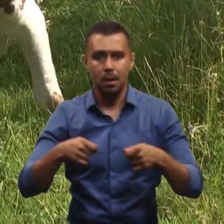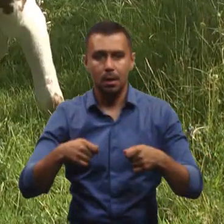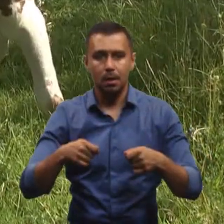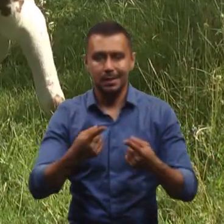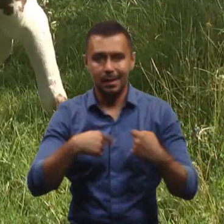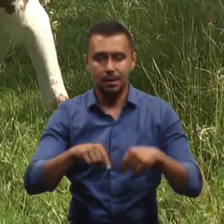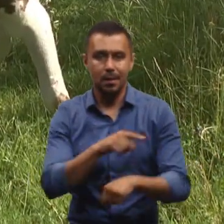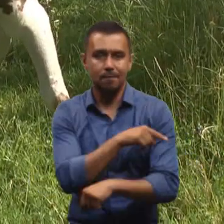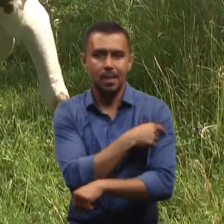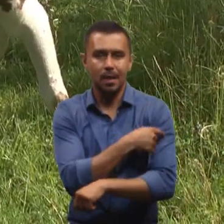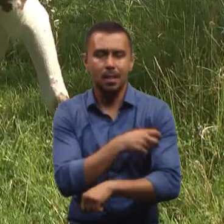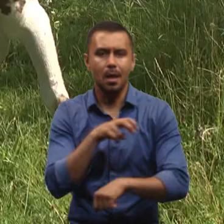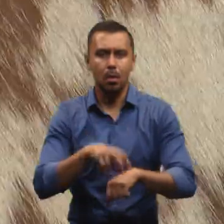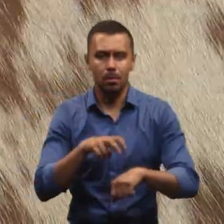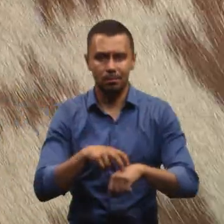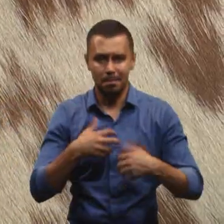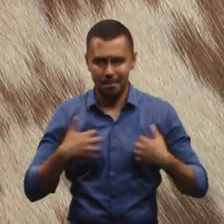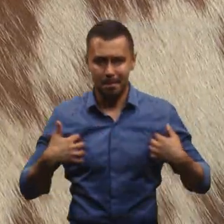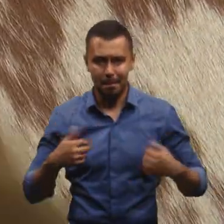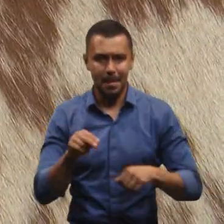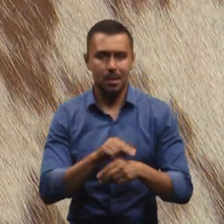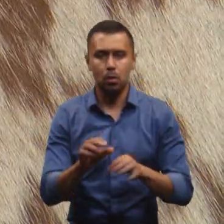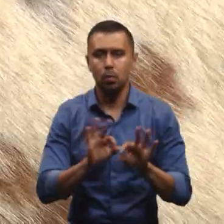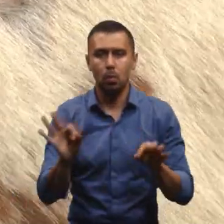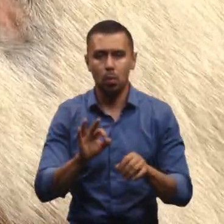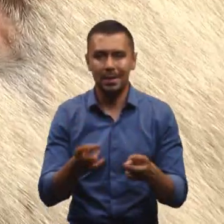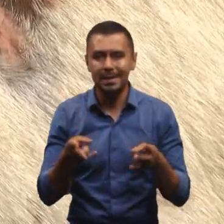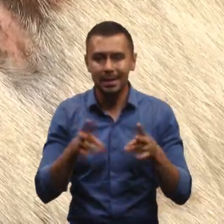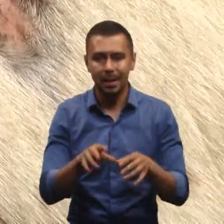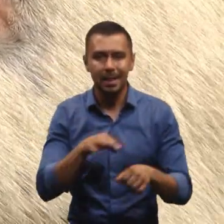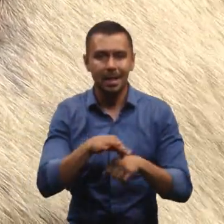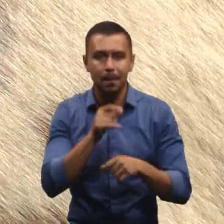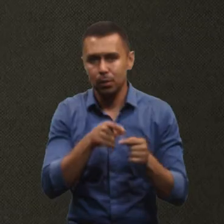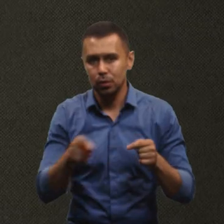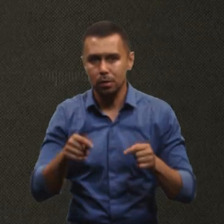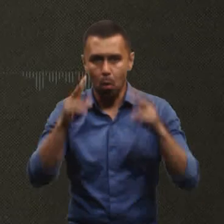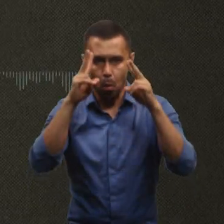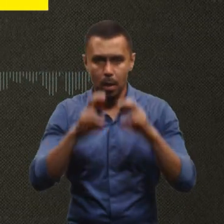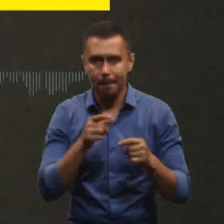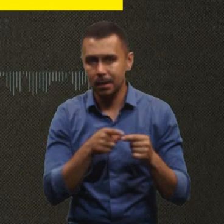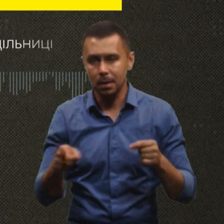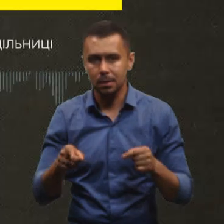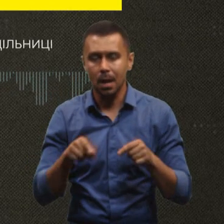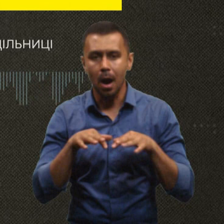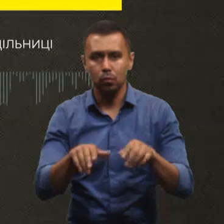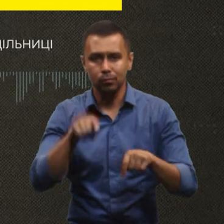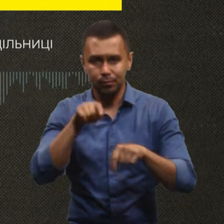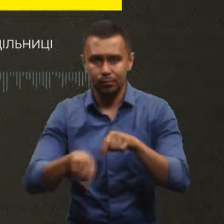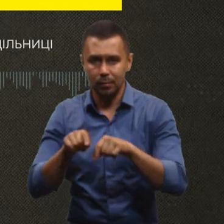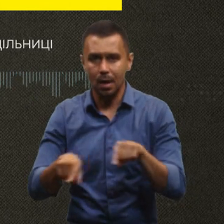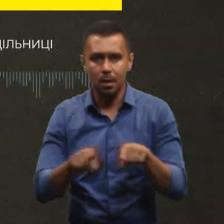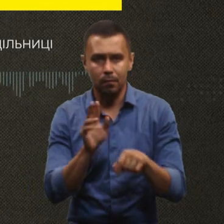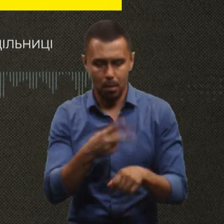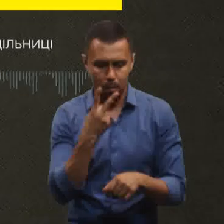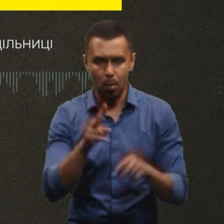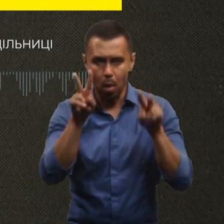дільниці ветеринарної медицини Петро Оцалюк розповів про сліди насильства під час огляду. Під час акту дефекації, і так вже